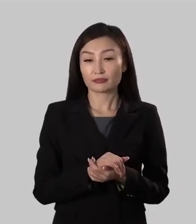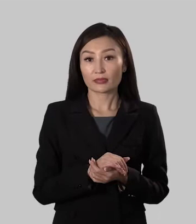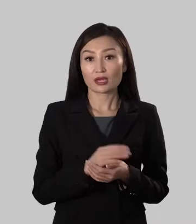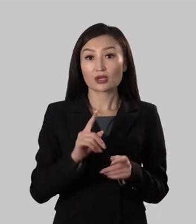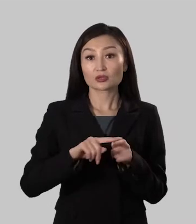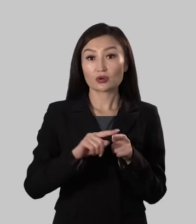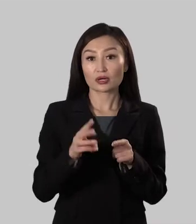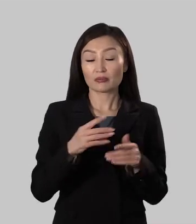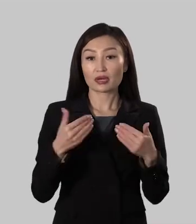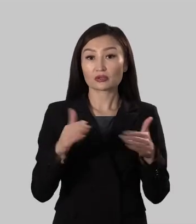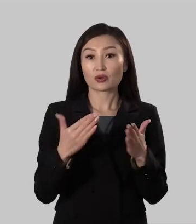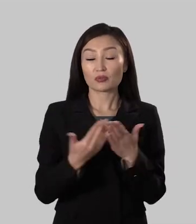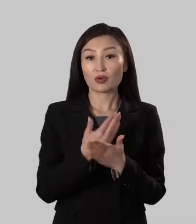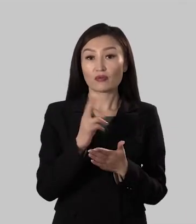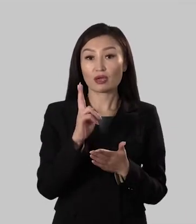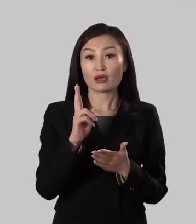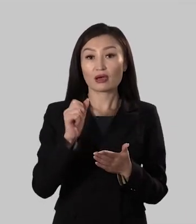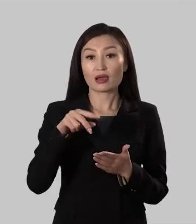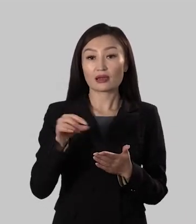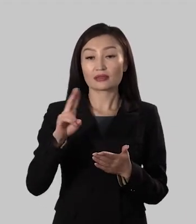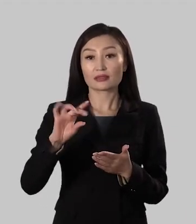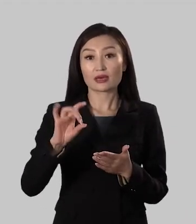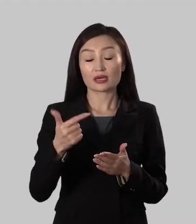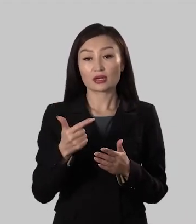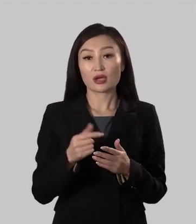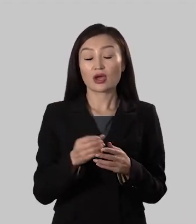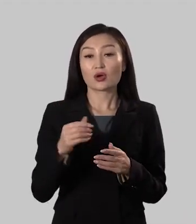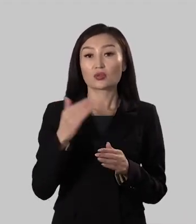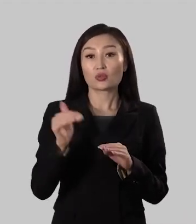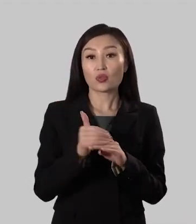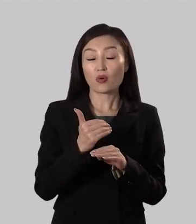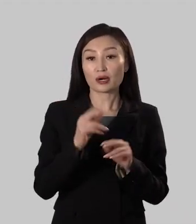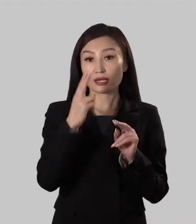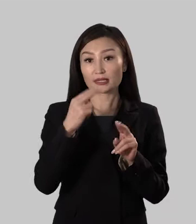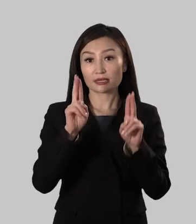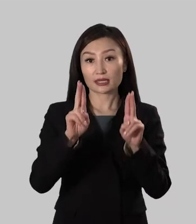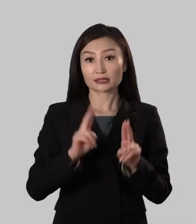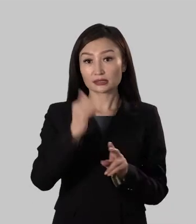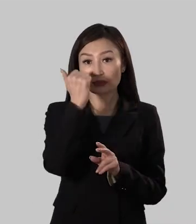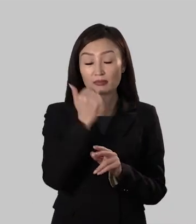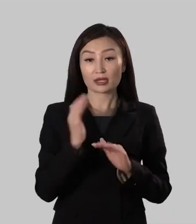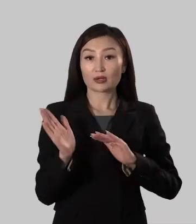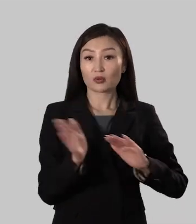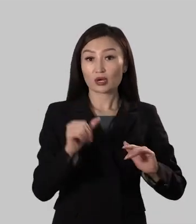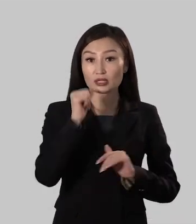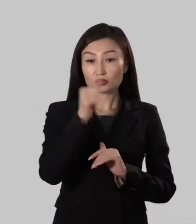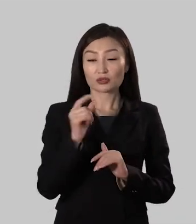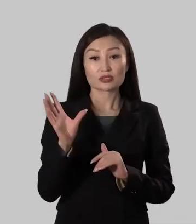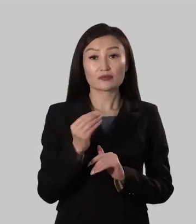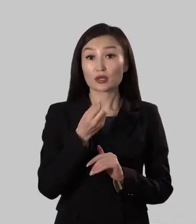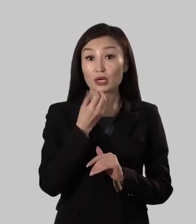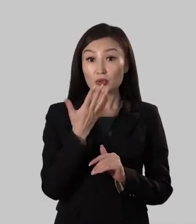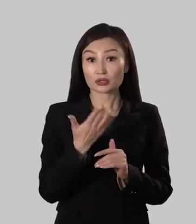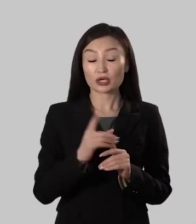Совсем скоро мы откроем новый календарь, но прежде последуем доброй традиции. Поблагодарим уходящий год за все